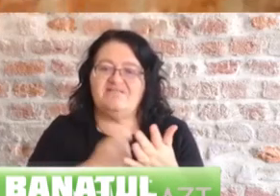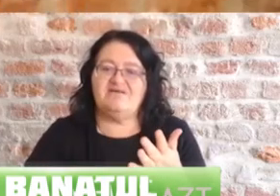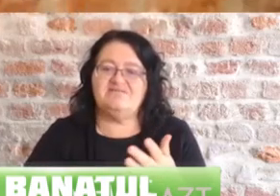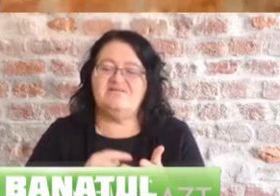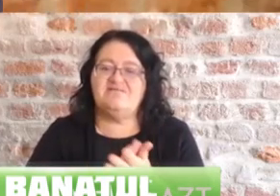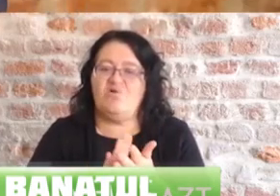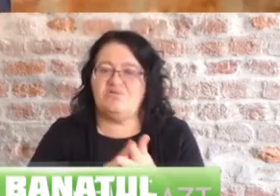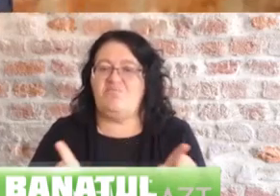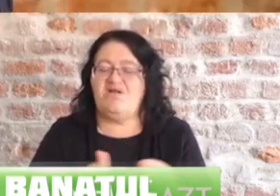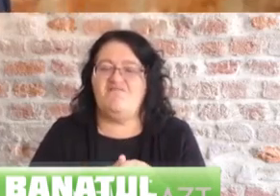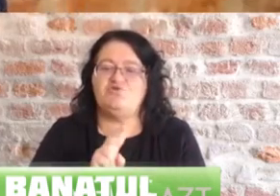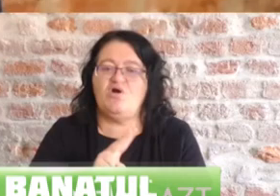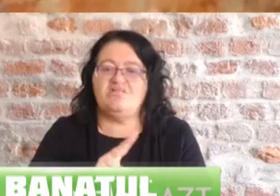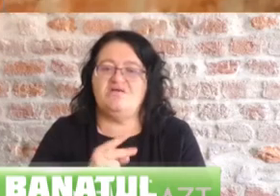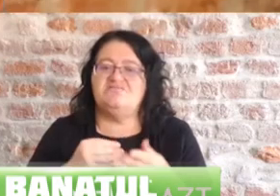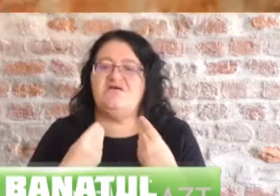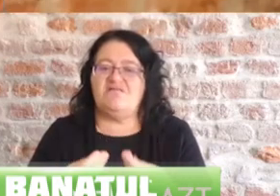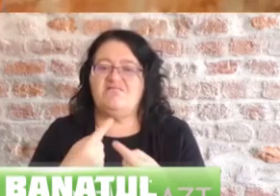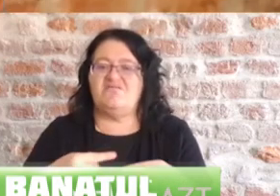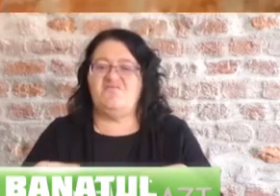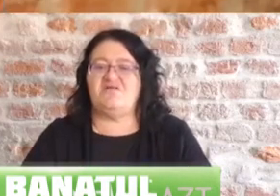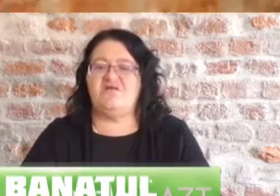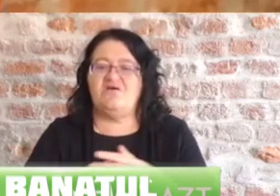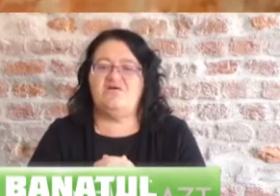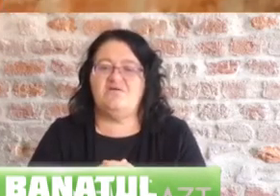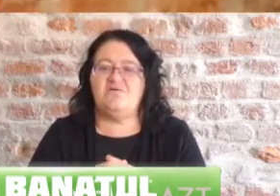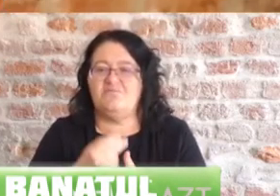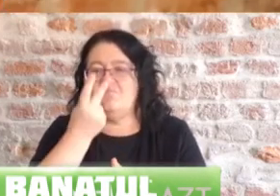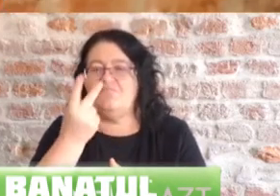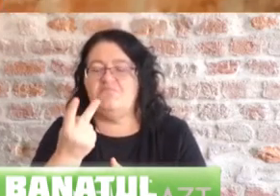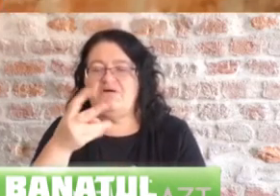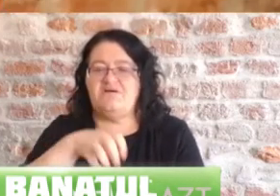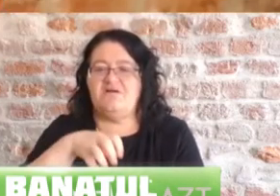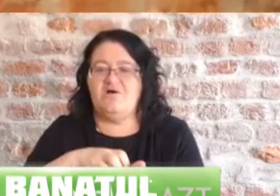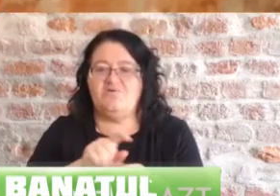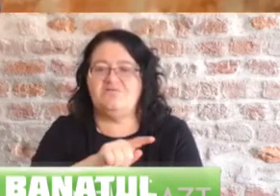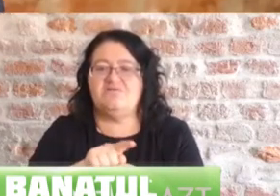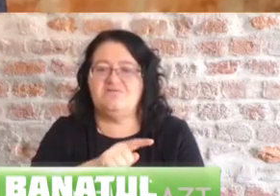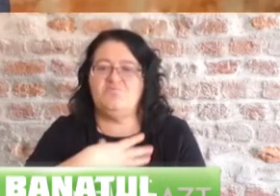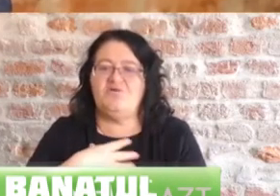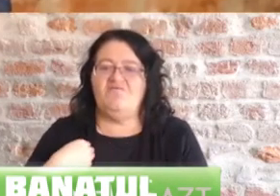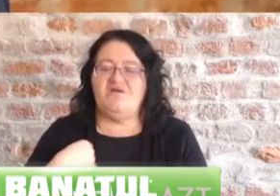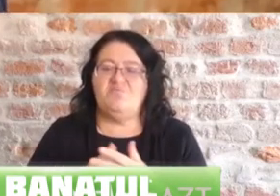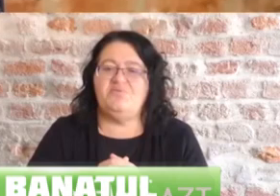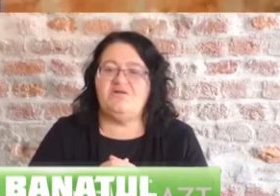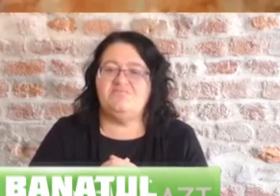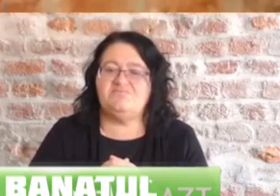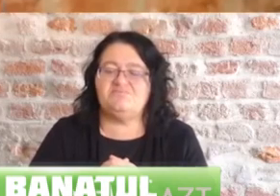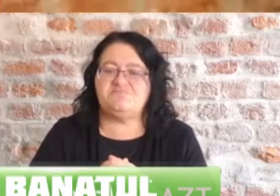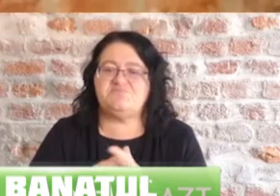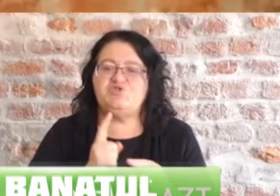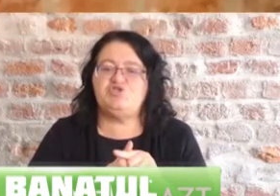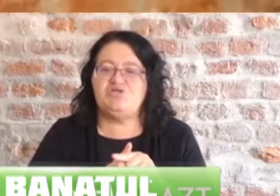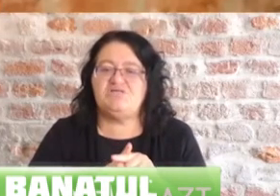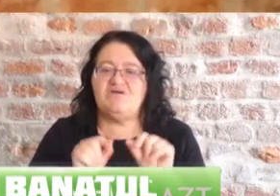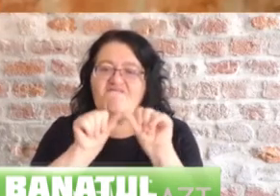este lăudabilă, la fel și atenția acordată diferitelor percepții ale locului de-a lungul anotimpului,